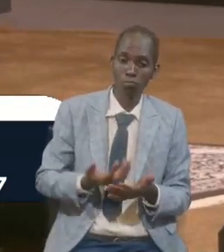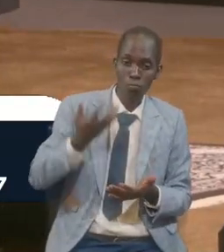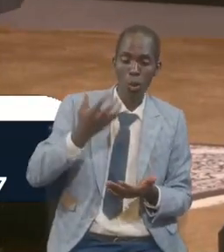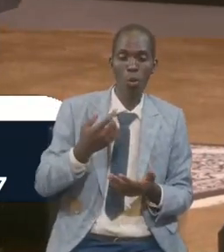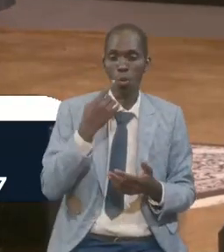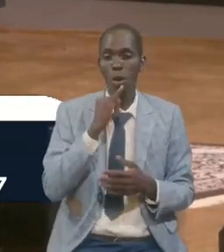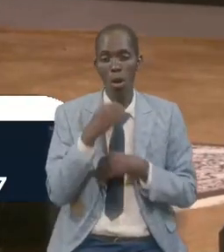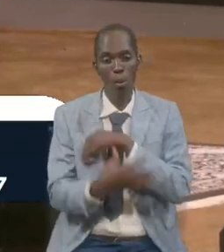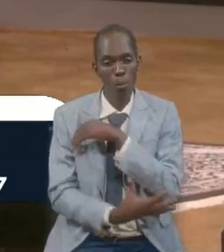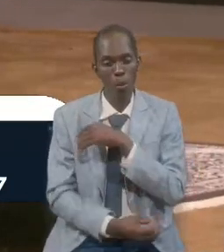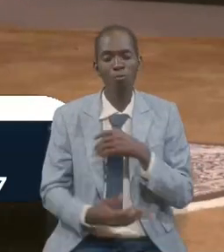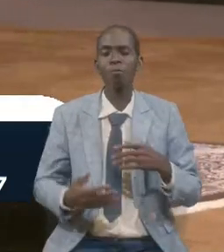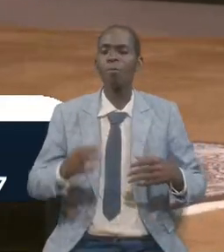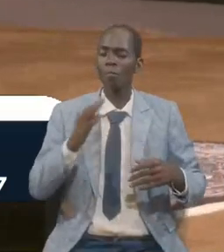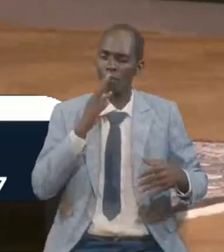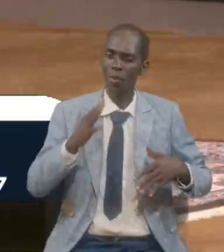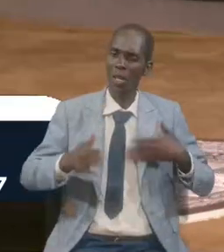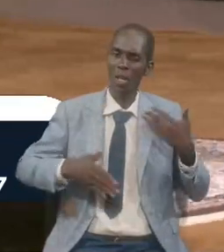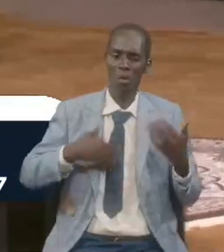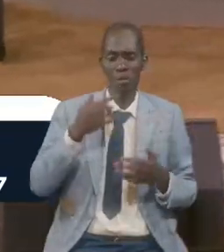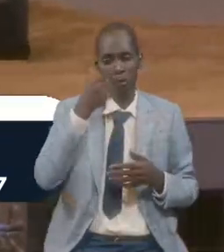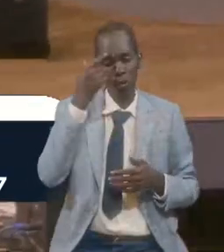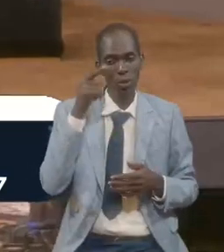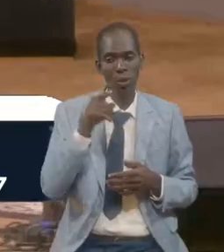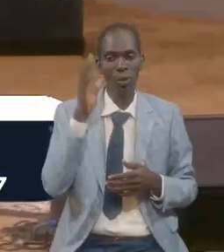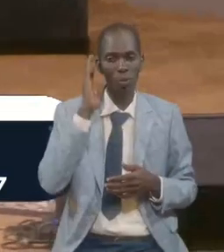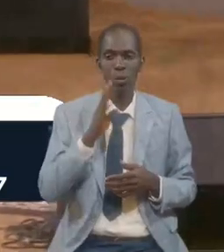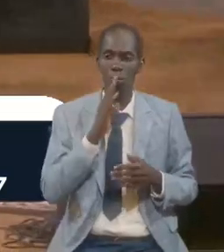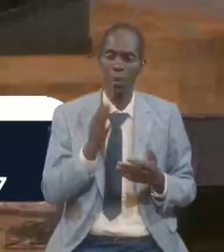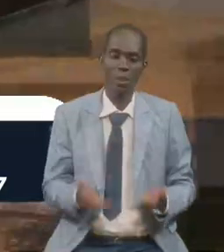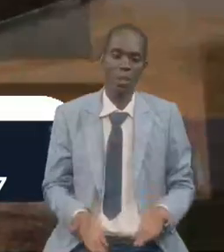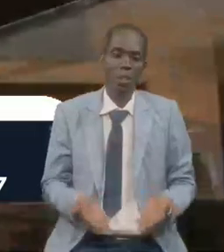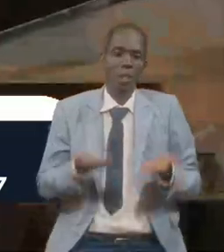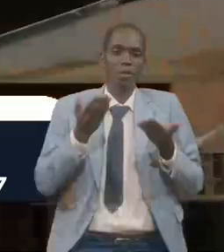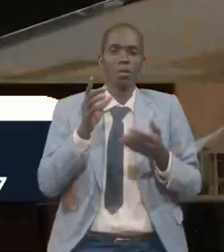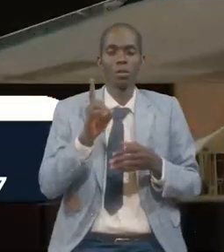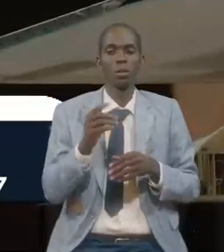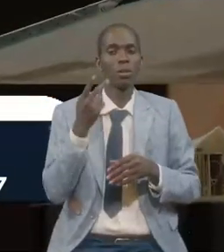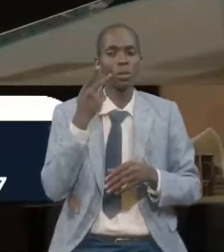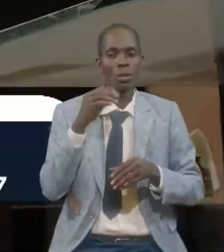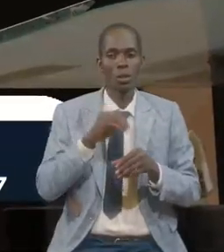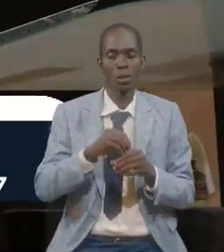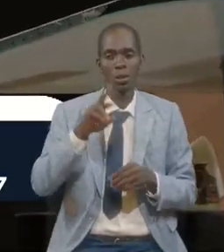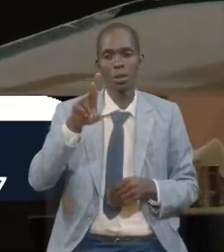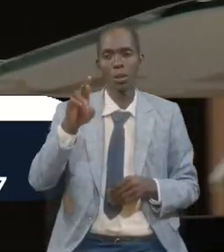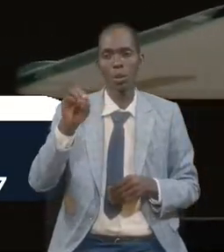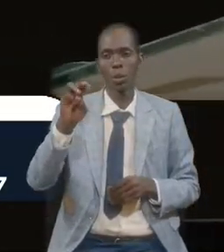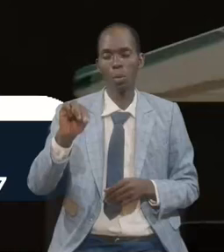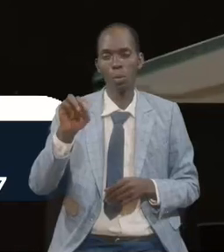se glorifie de son élévation. Nous allons au Romains chapitre